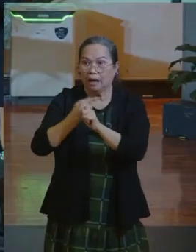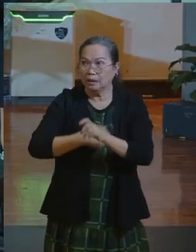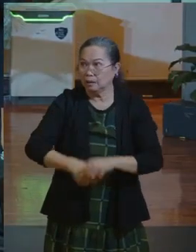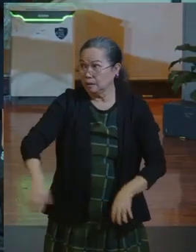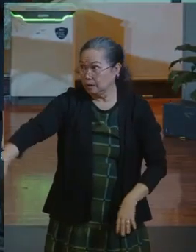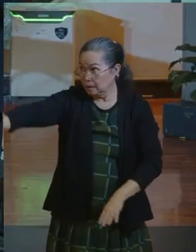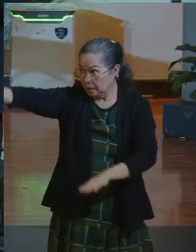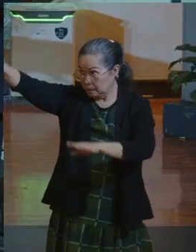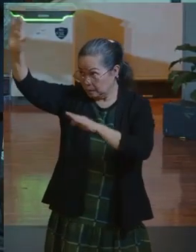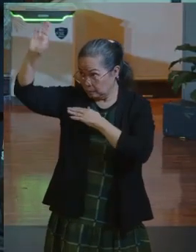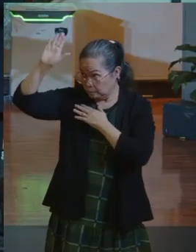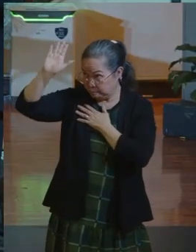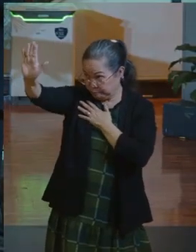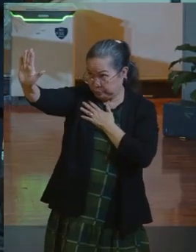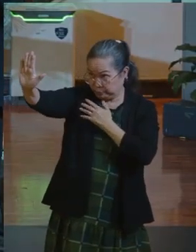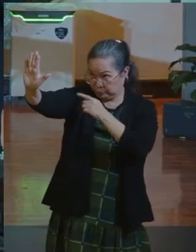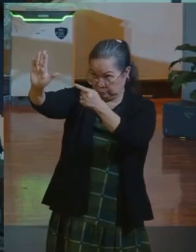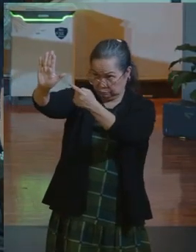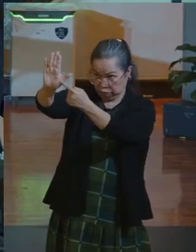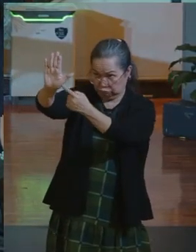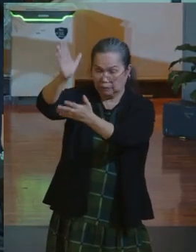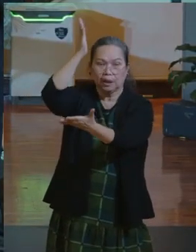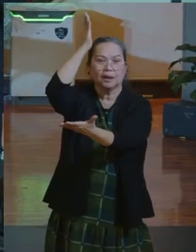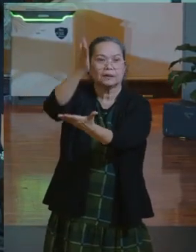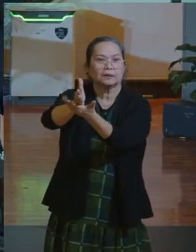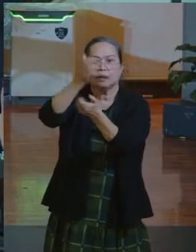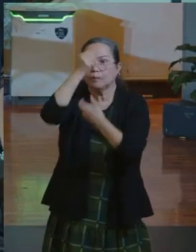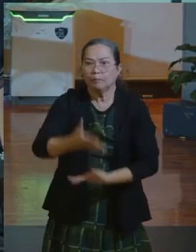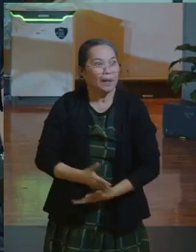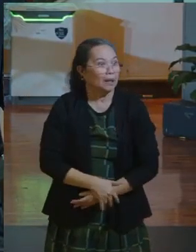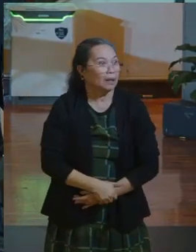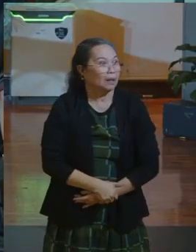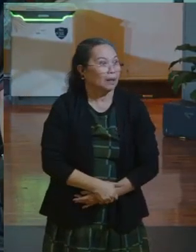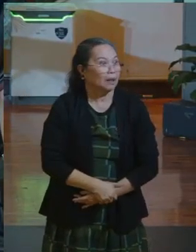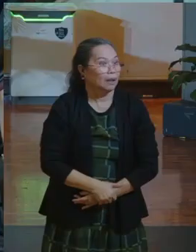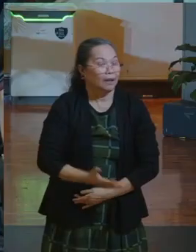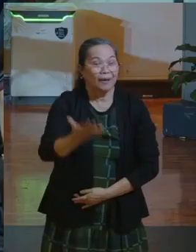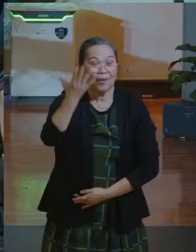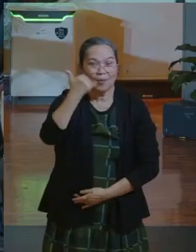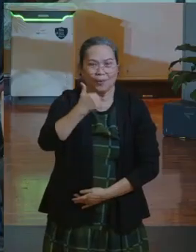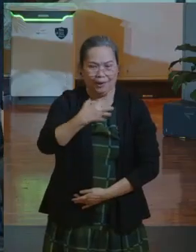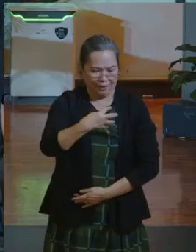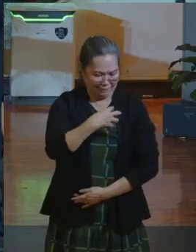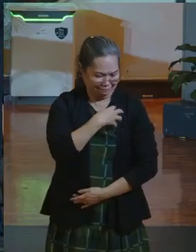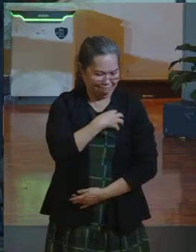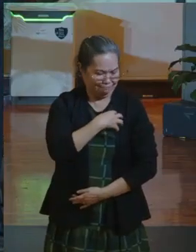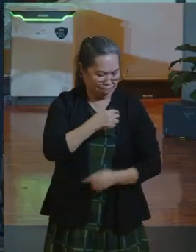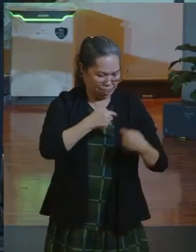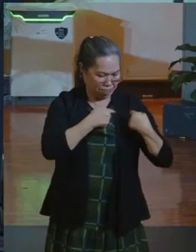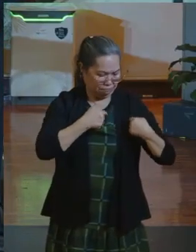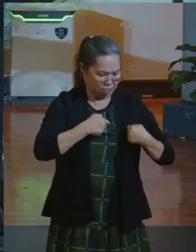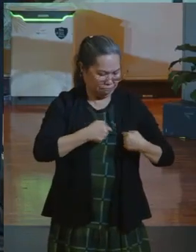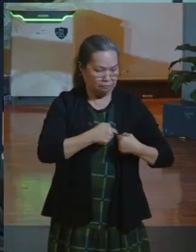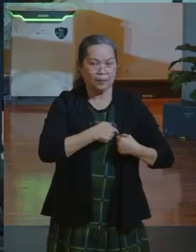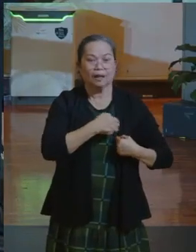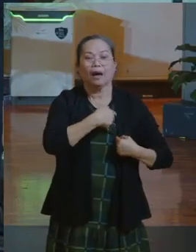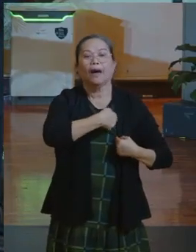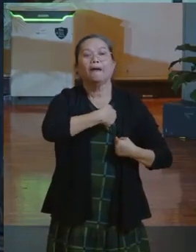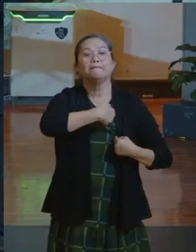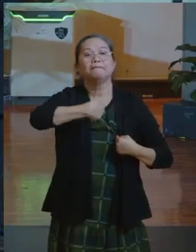sa pamamagitan ng kanyang isang kamay. Sapagkat meron siyang badge, meron